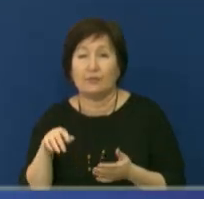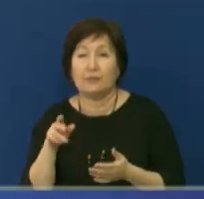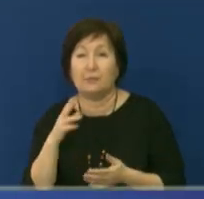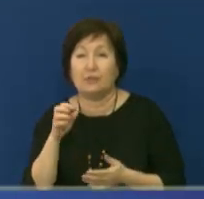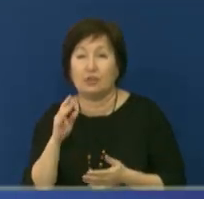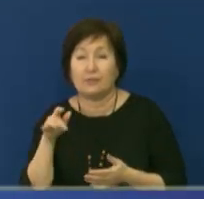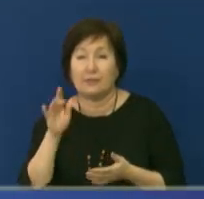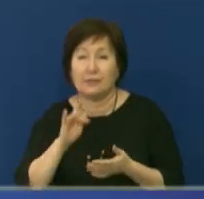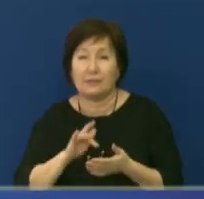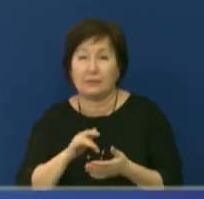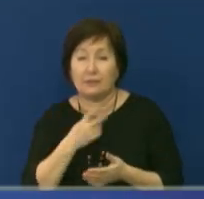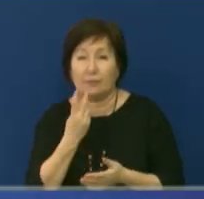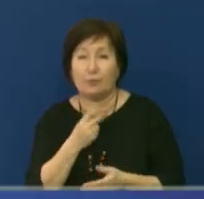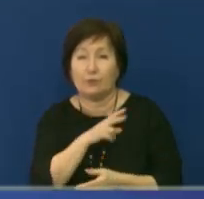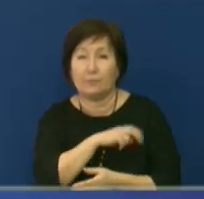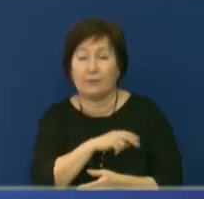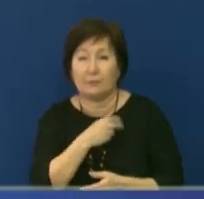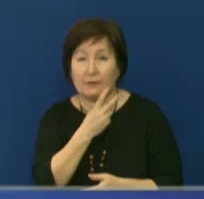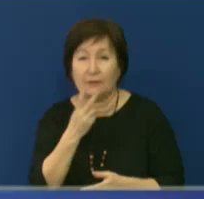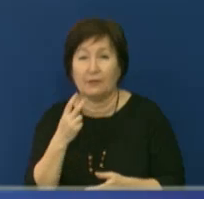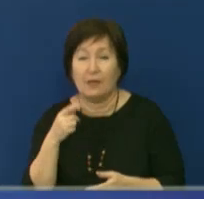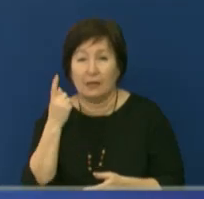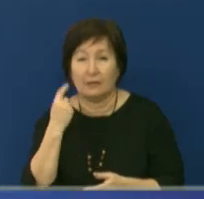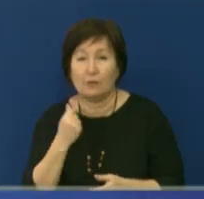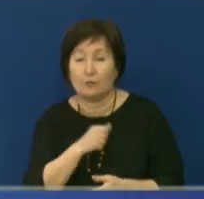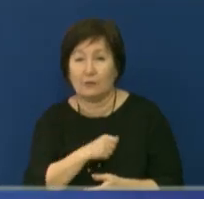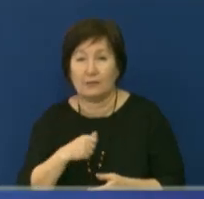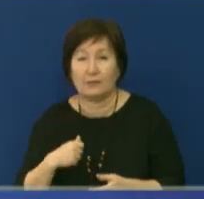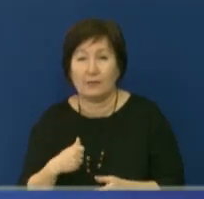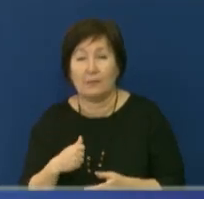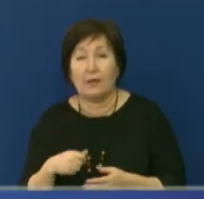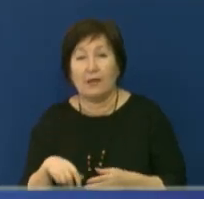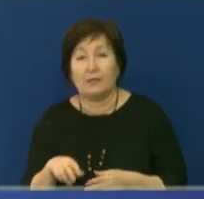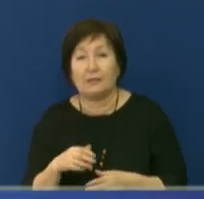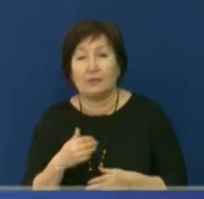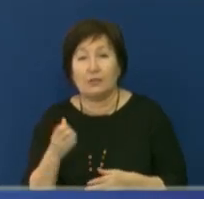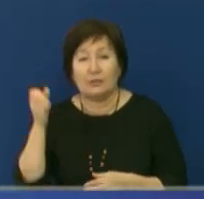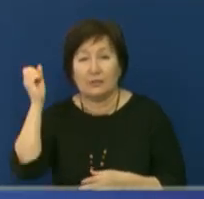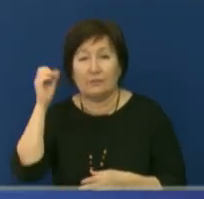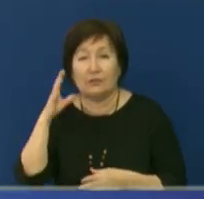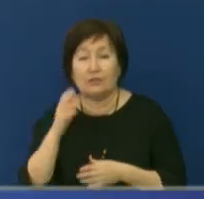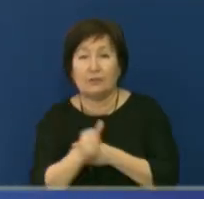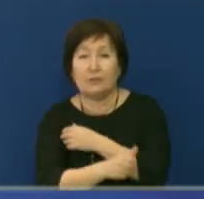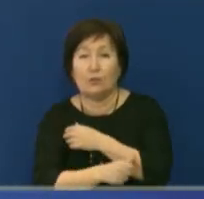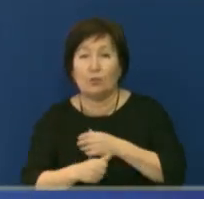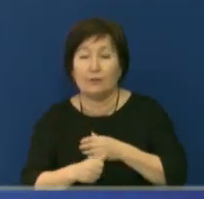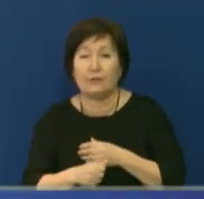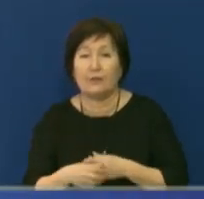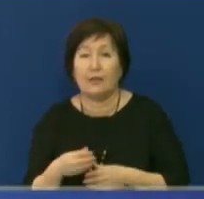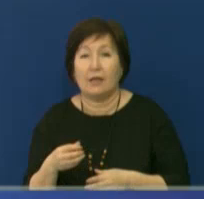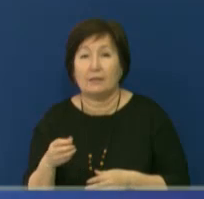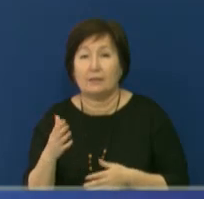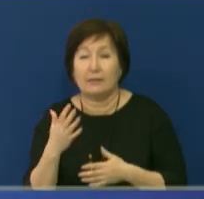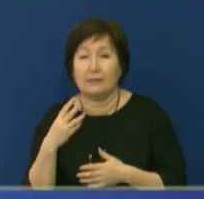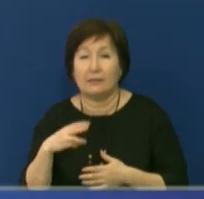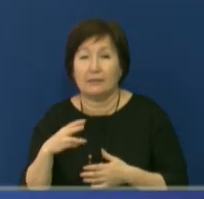жұмысымен танысты. Қала көшелерін жарықтандыру аясында 5,5 мың жарық шамдары ауыстырылған. Жыл соңына дейін тағы 71 көше